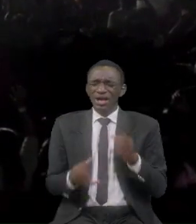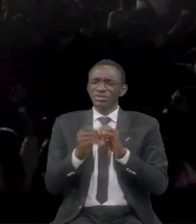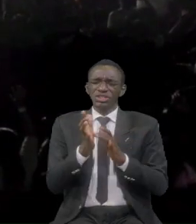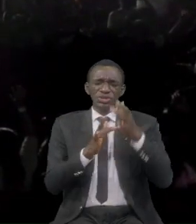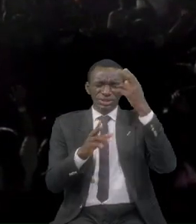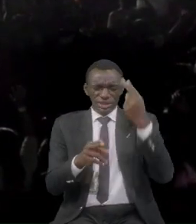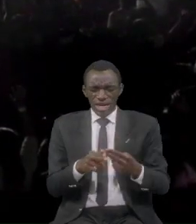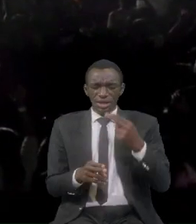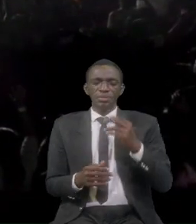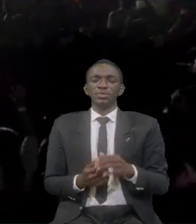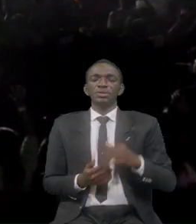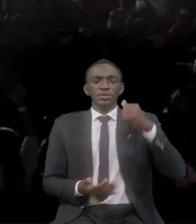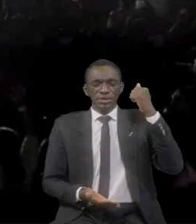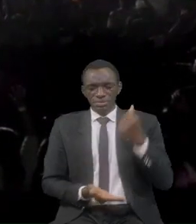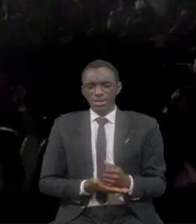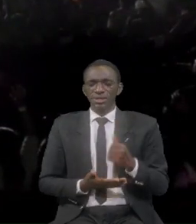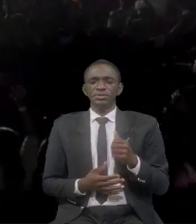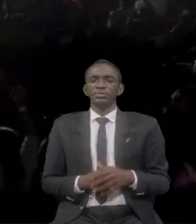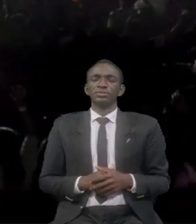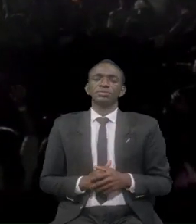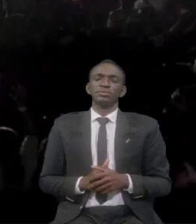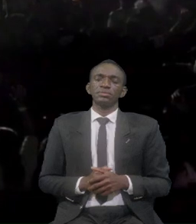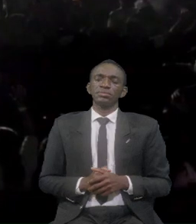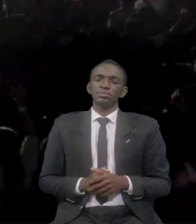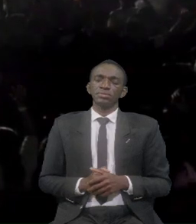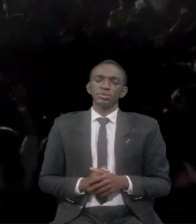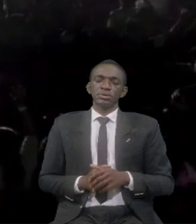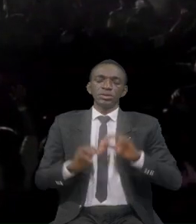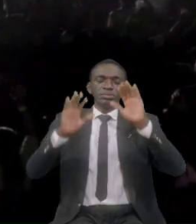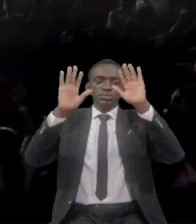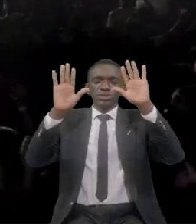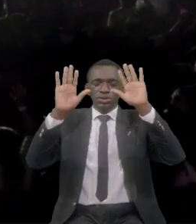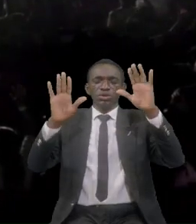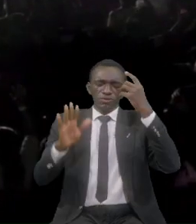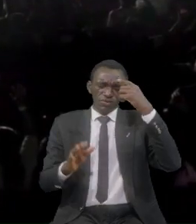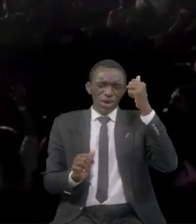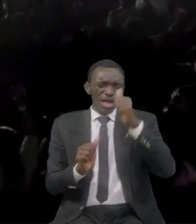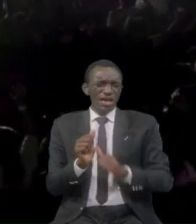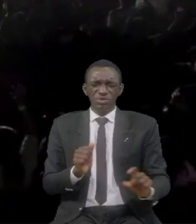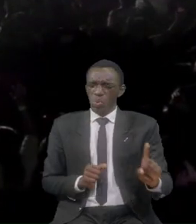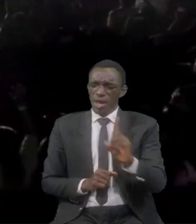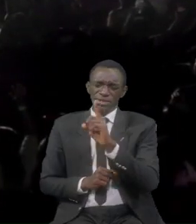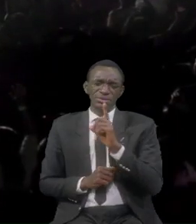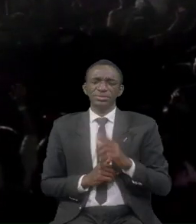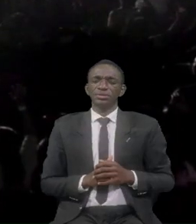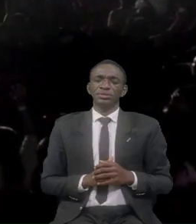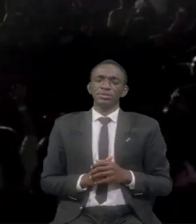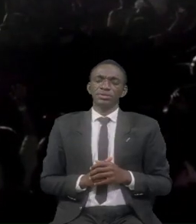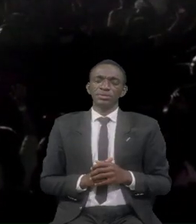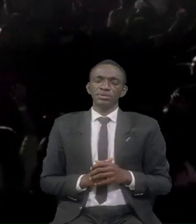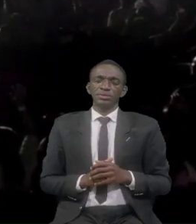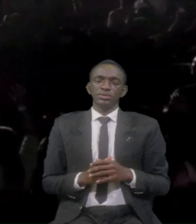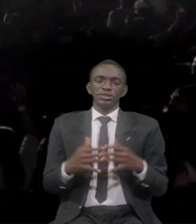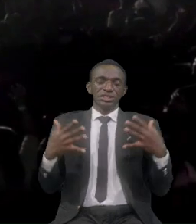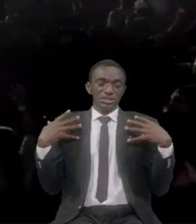ako, ayo ang tanduga sa pangalan ni Jesus. Miracles for everyone. Milagro para sa matagusa. Healing for